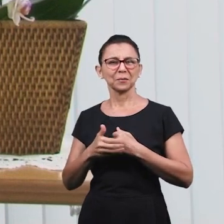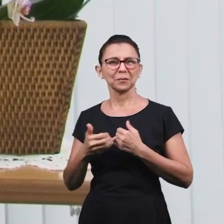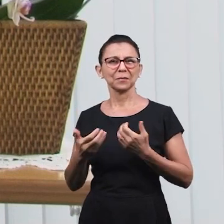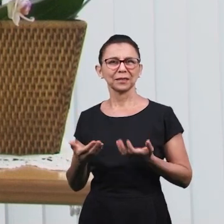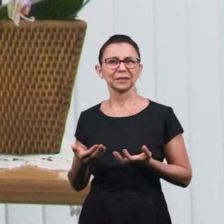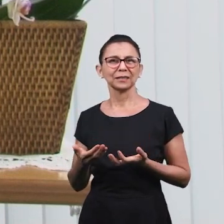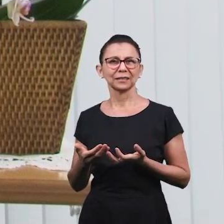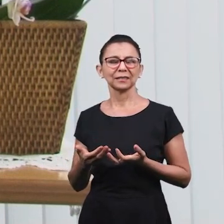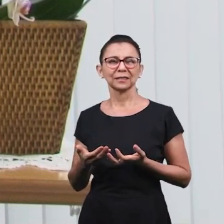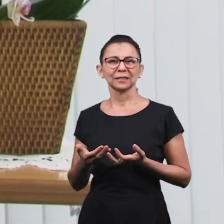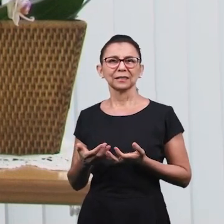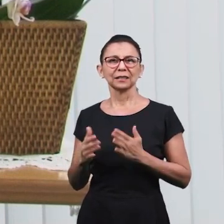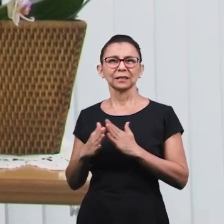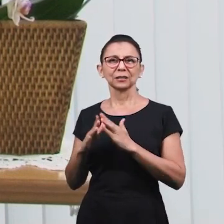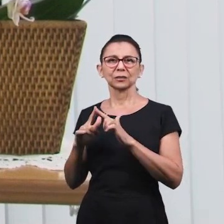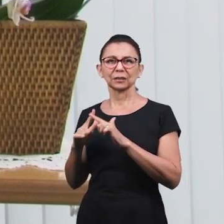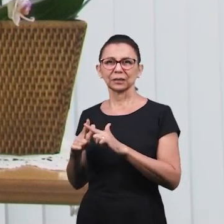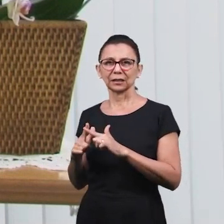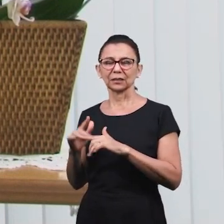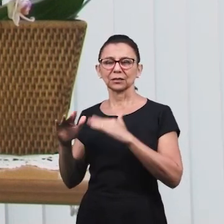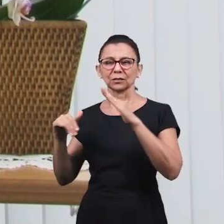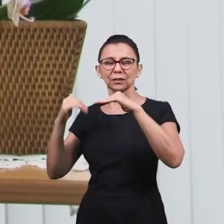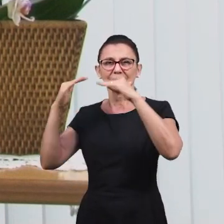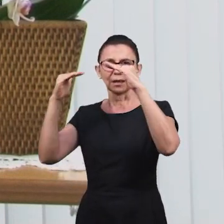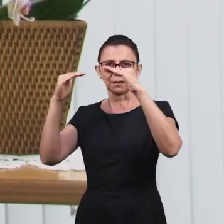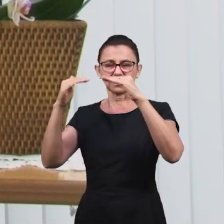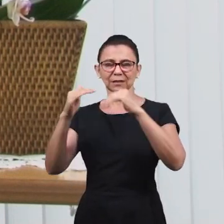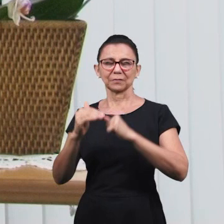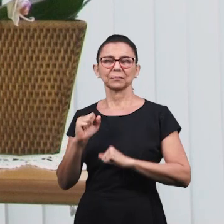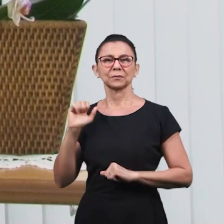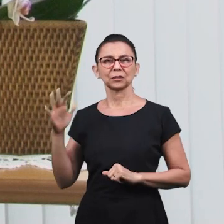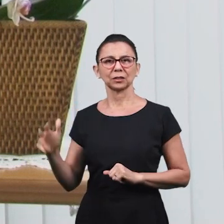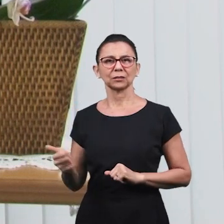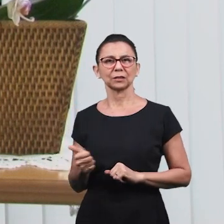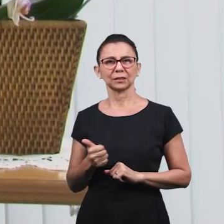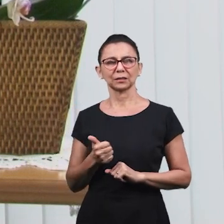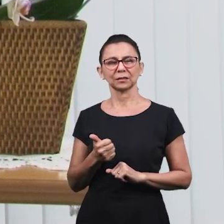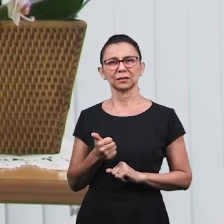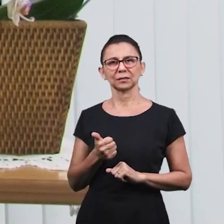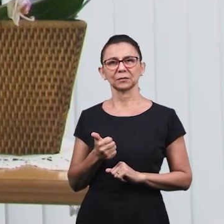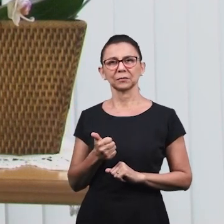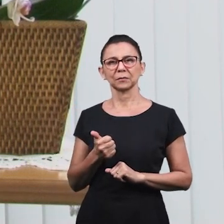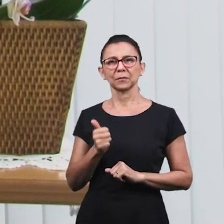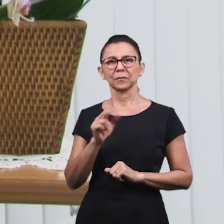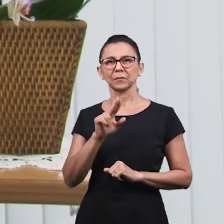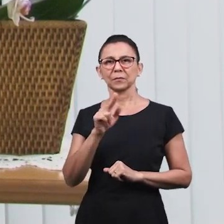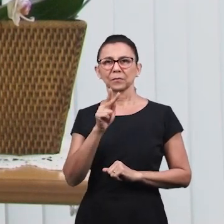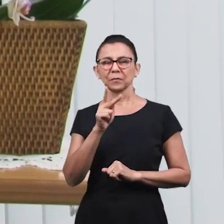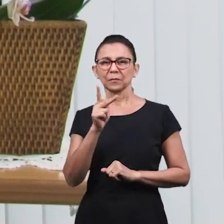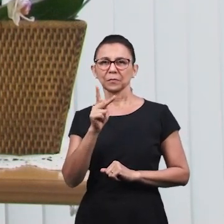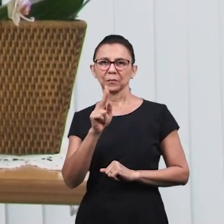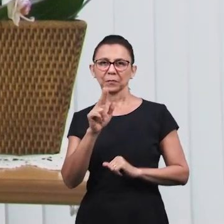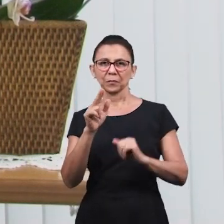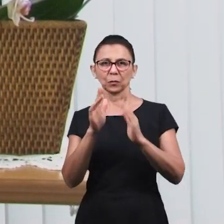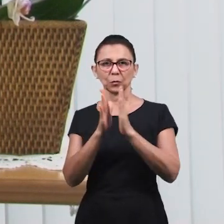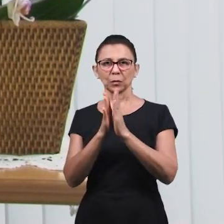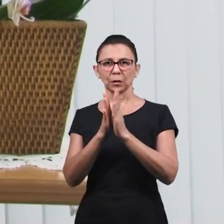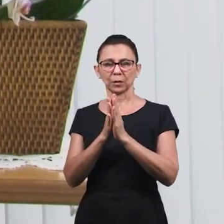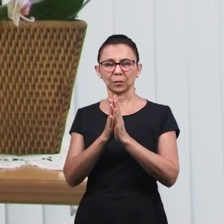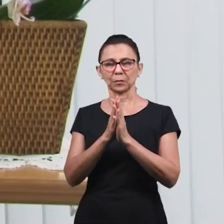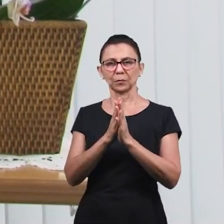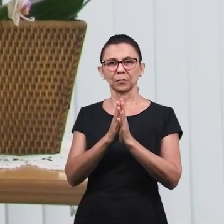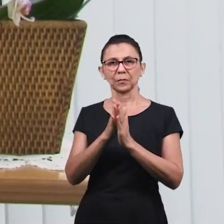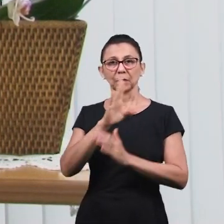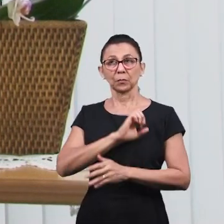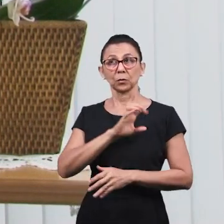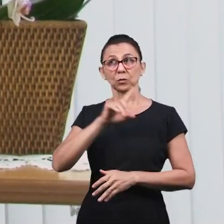car nous apporte un message d'alerte et encore une fois, ton Église est édifiée. Nous t'adorons, te bénissons, te disons